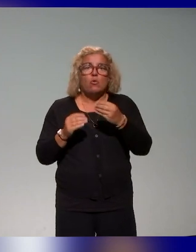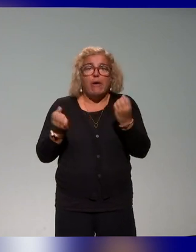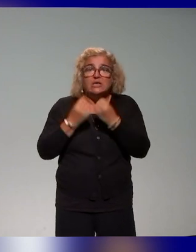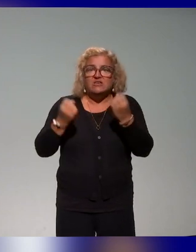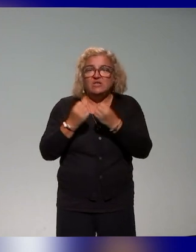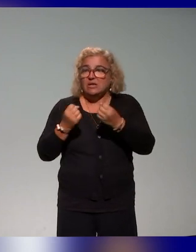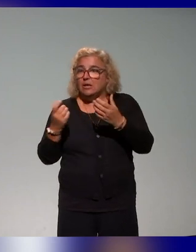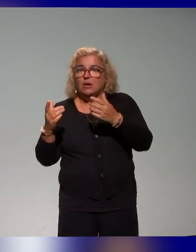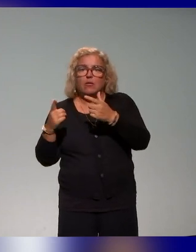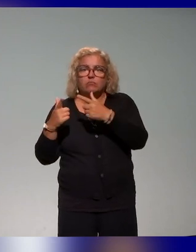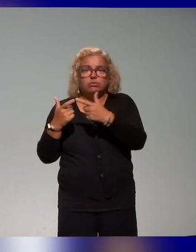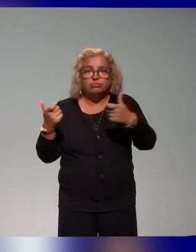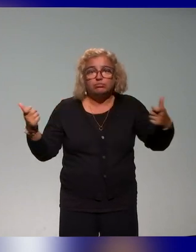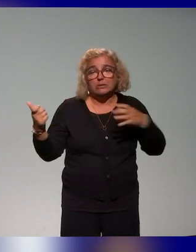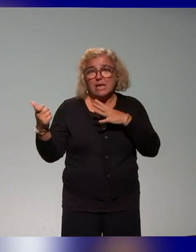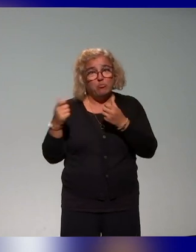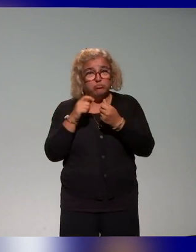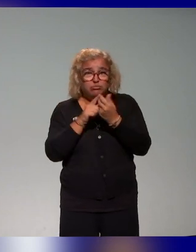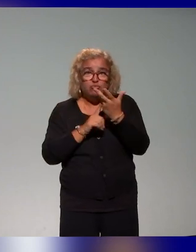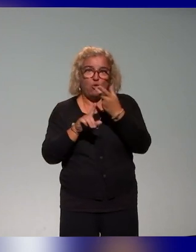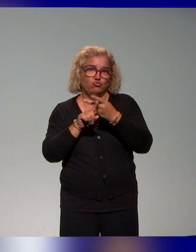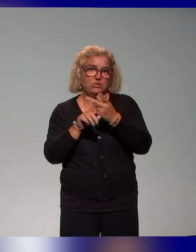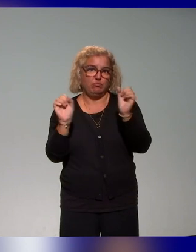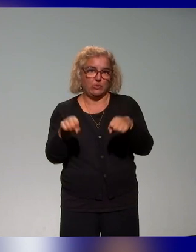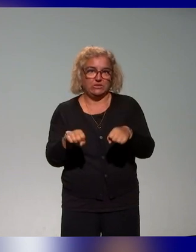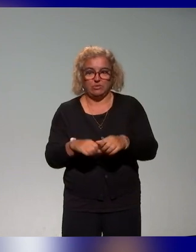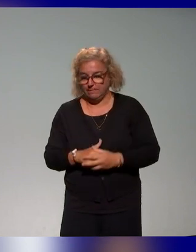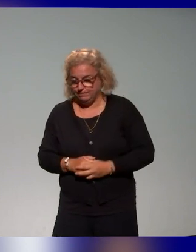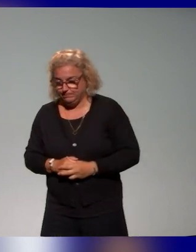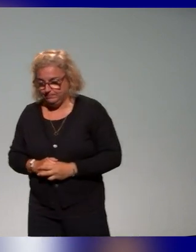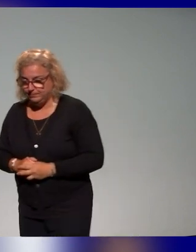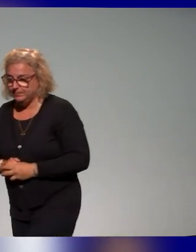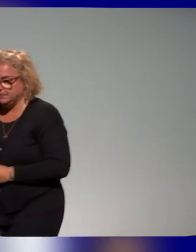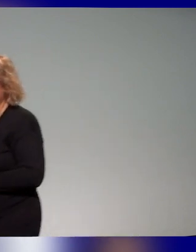en place en lot maintenant. Voilà. Toujours pareil aussi,